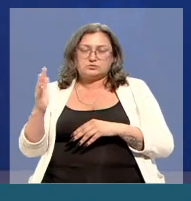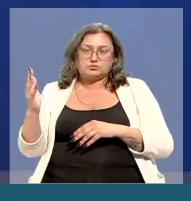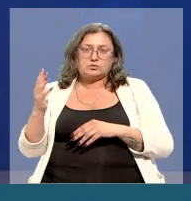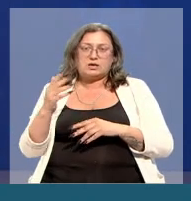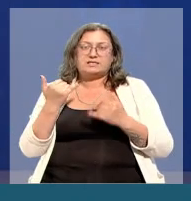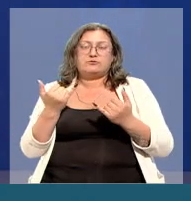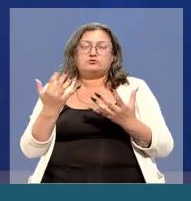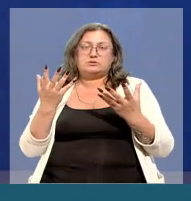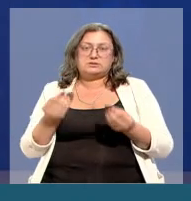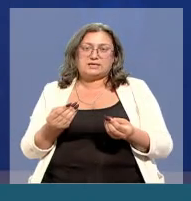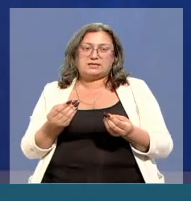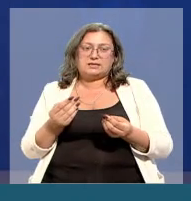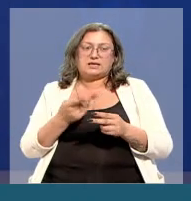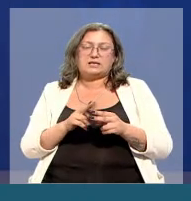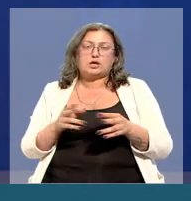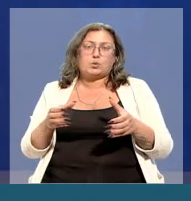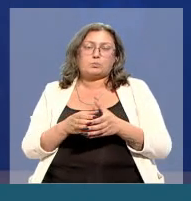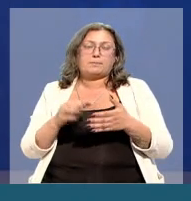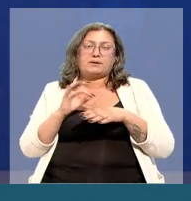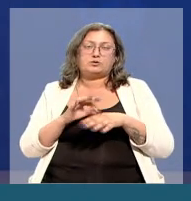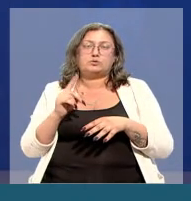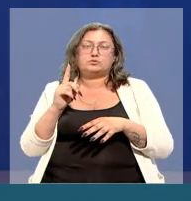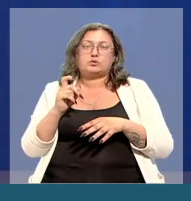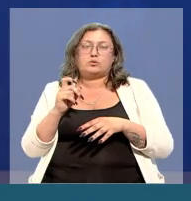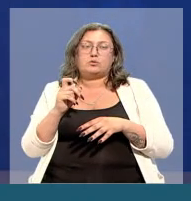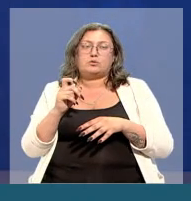На сегодняшний день данными группами проведено